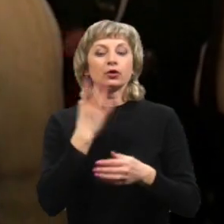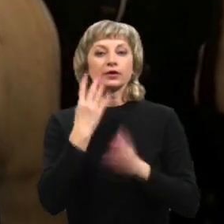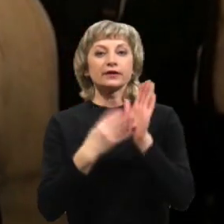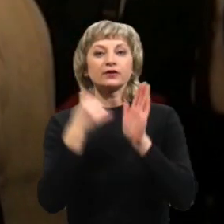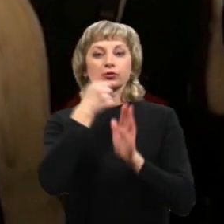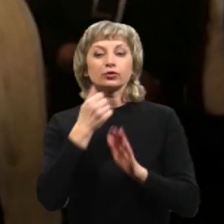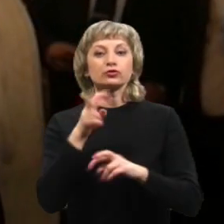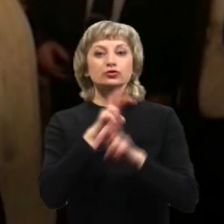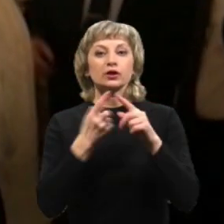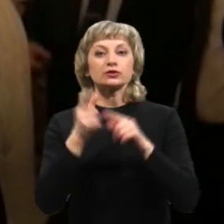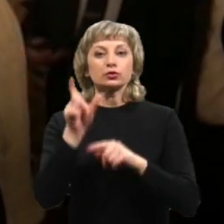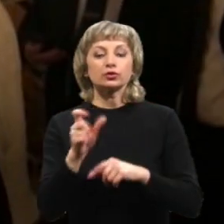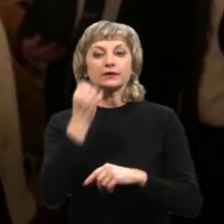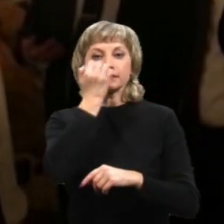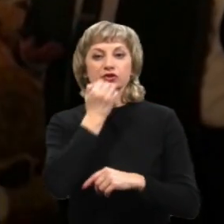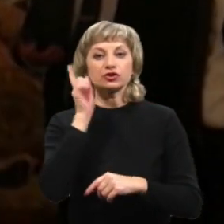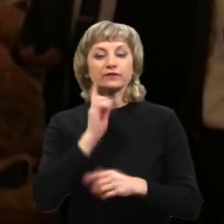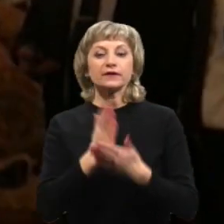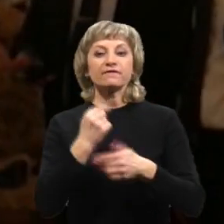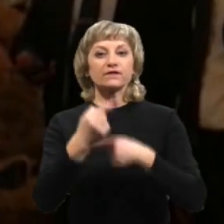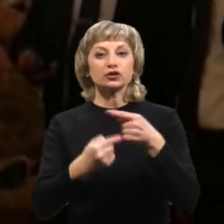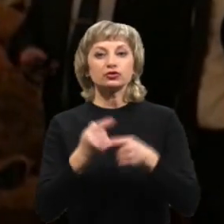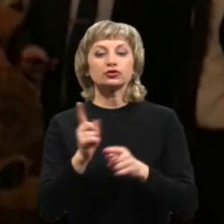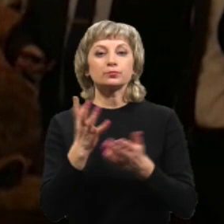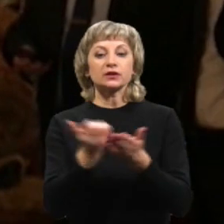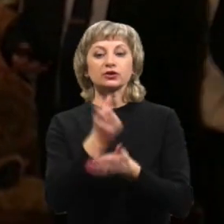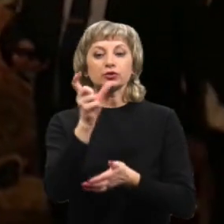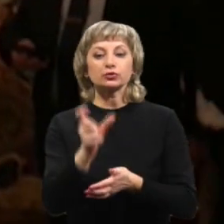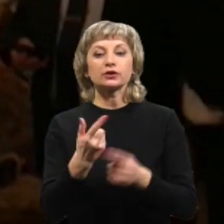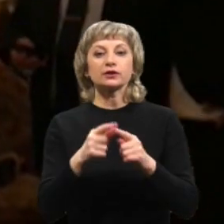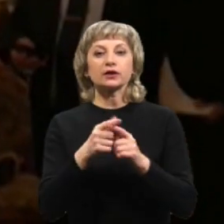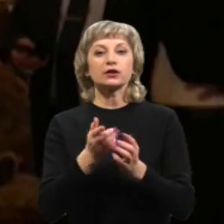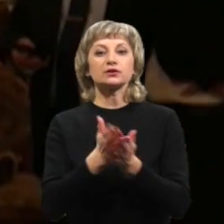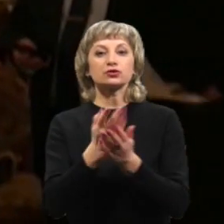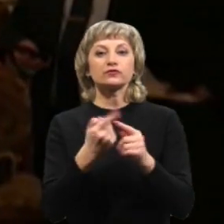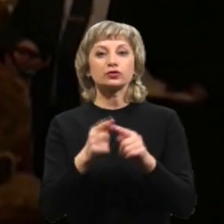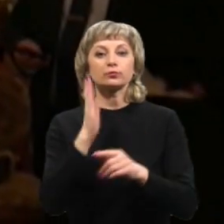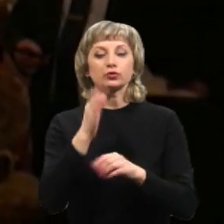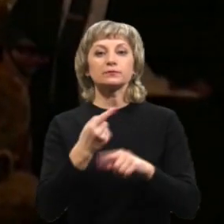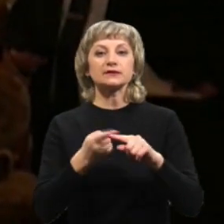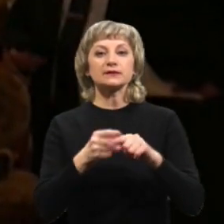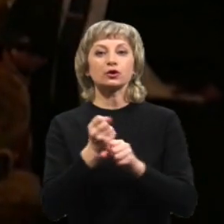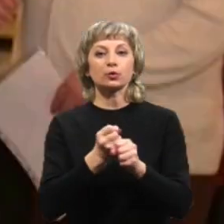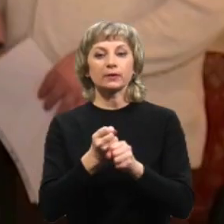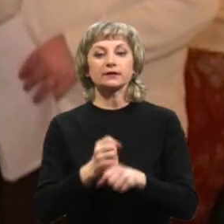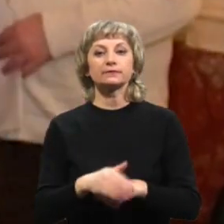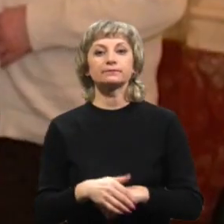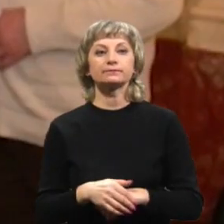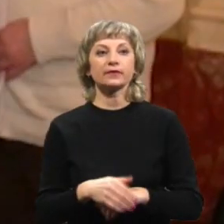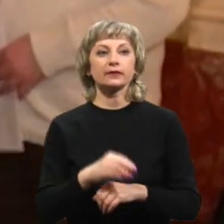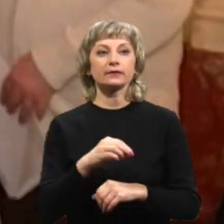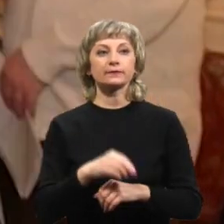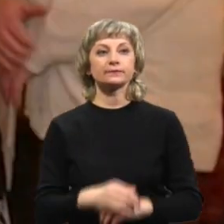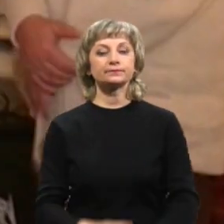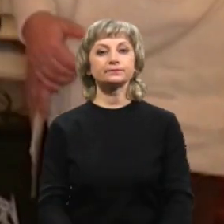цю людину. Вдячність євреїв є вічною. Щоб знайти людину, яка заслуговує цього, ми будемо це робити. Тетяна